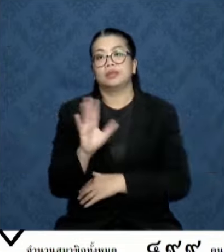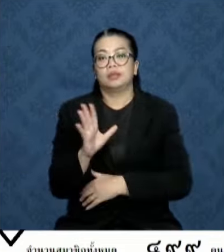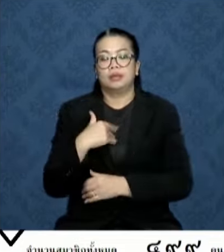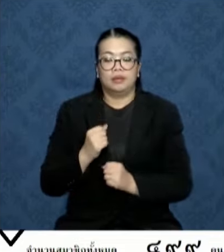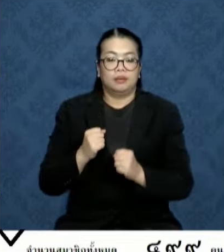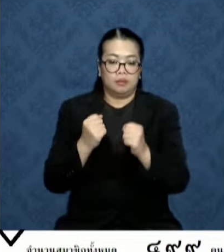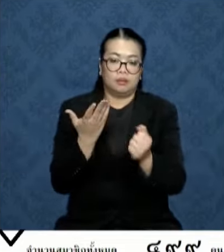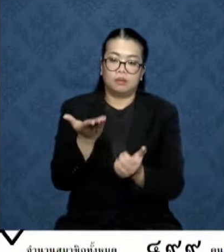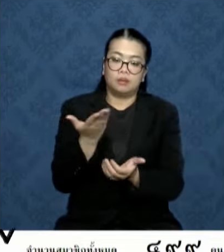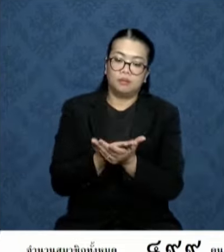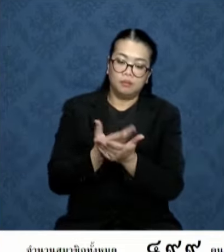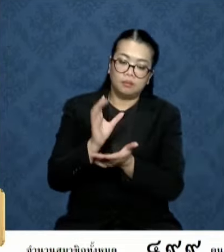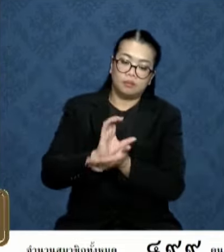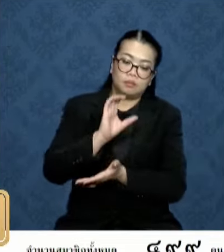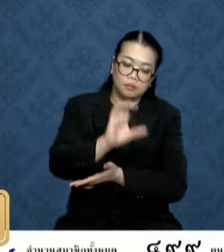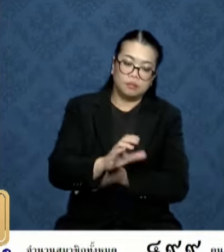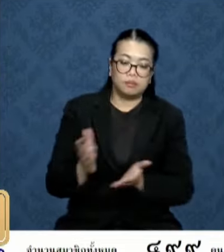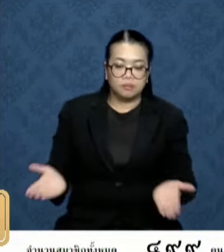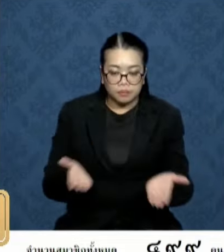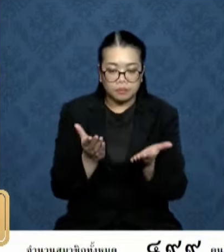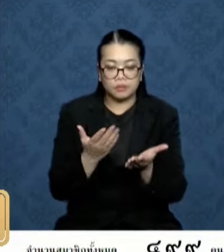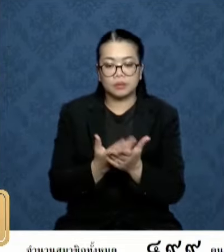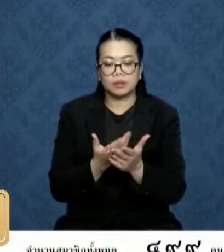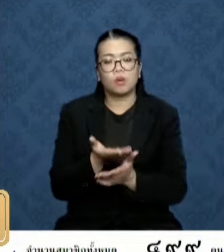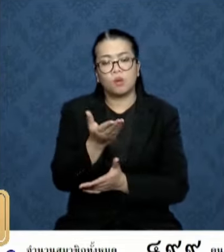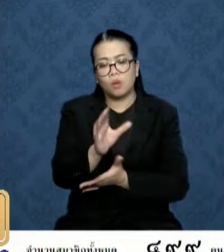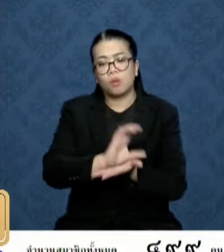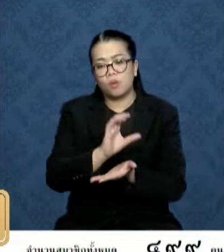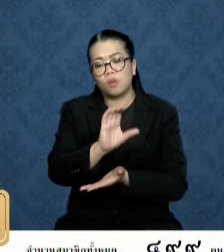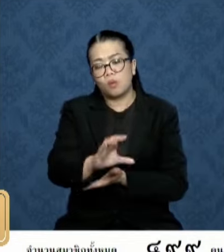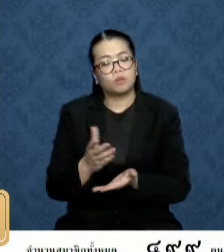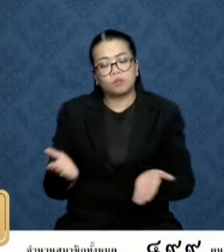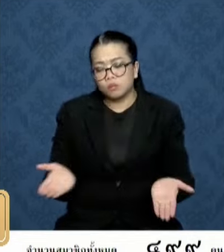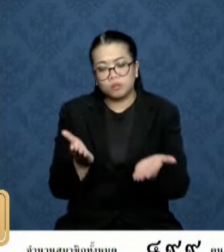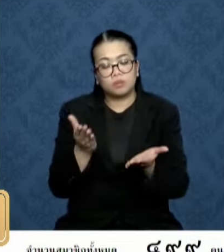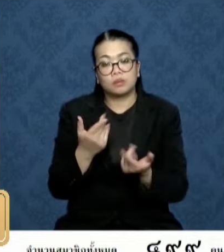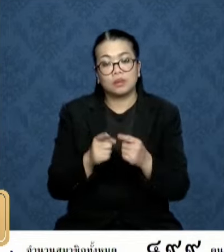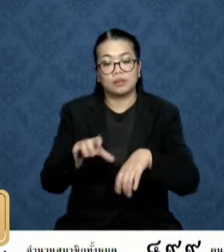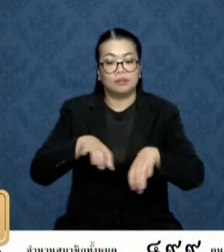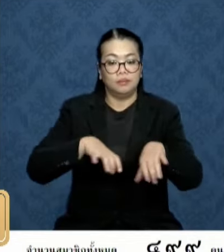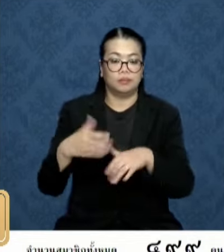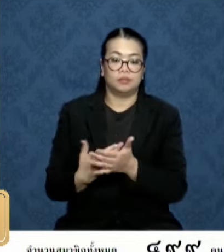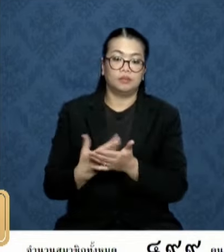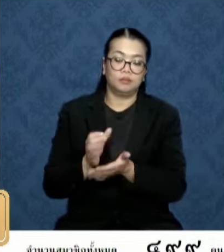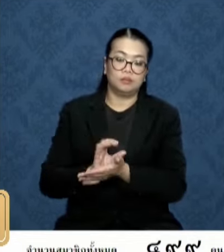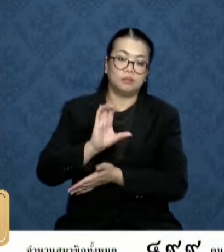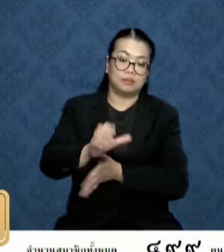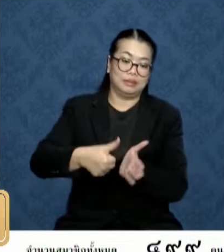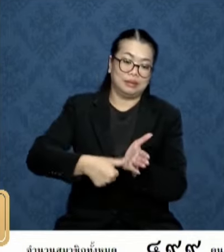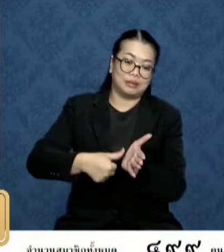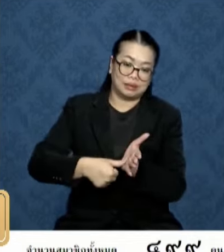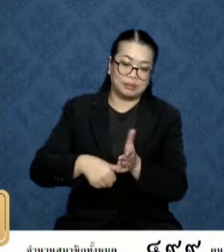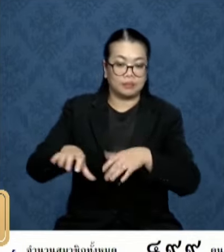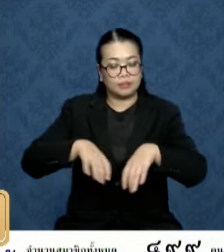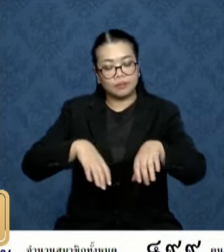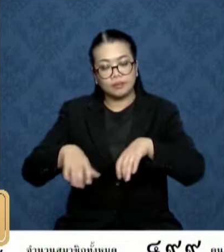ก็ไดพยายามของงประมาณเพื่ให้รฐบลชดใช้หนี่ซัมาโยตลอดครับแต่ประก saudarians่ที่จั